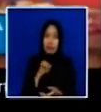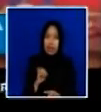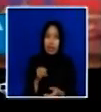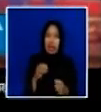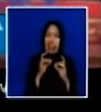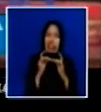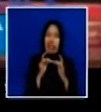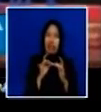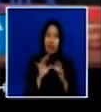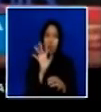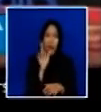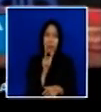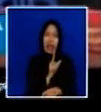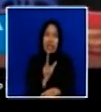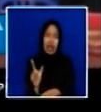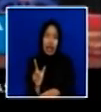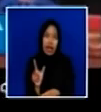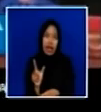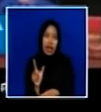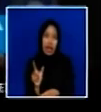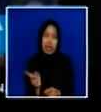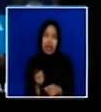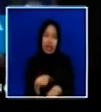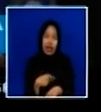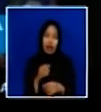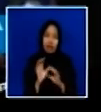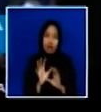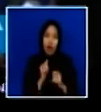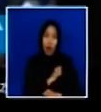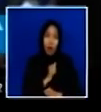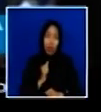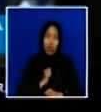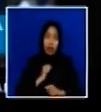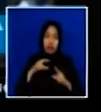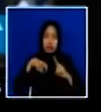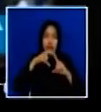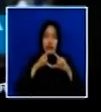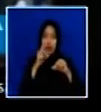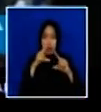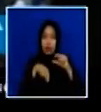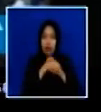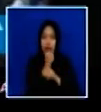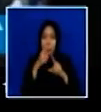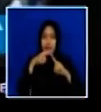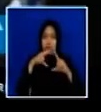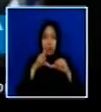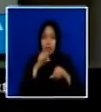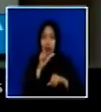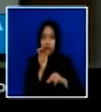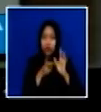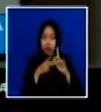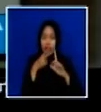yang belum sepenuhnya lancar Selain itu para anggota karang taruna ini juga banyak menanyakan cara memajukan sektor pariwisata